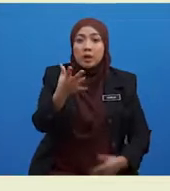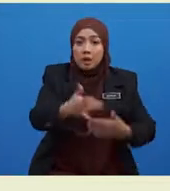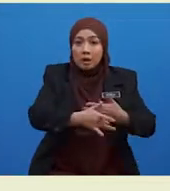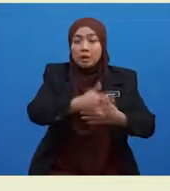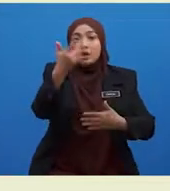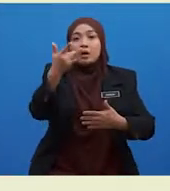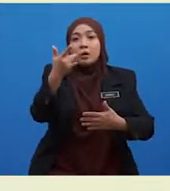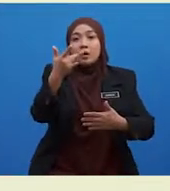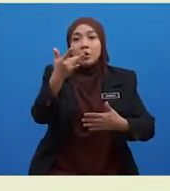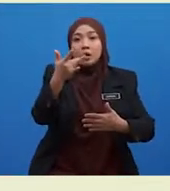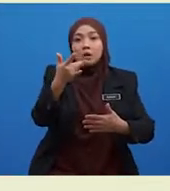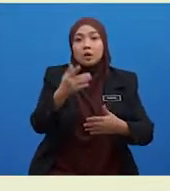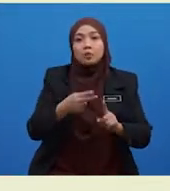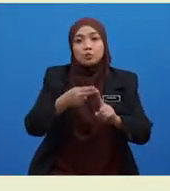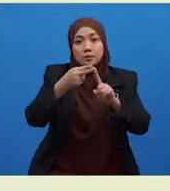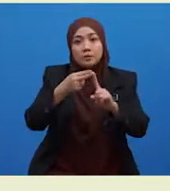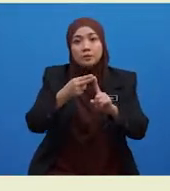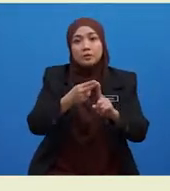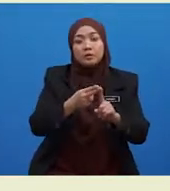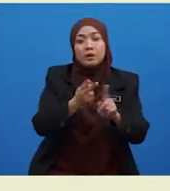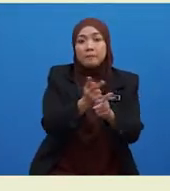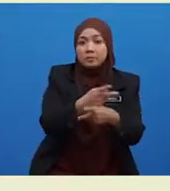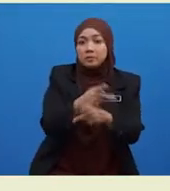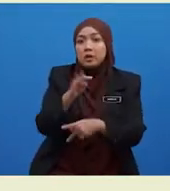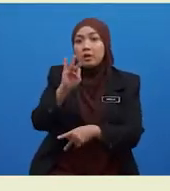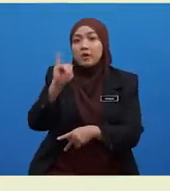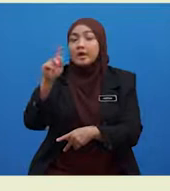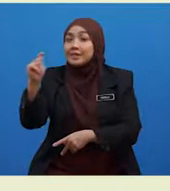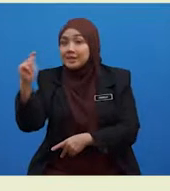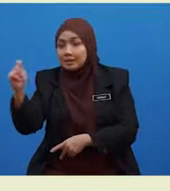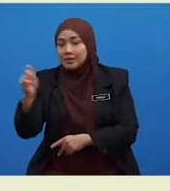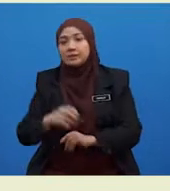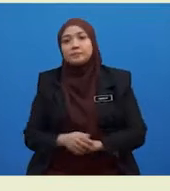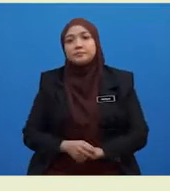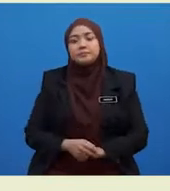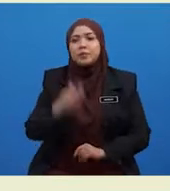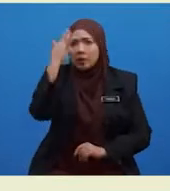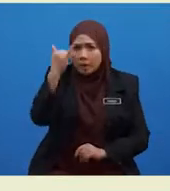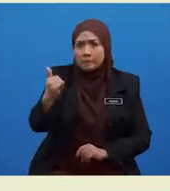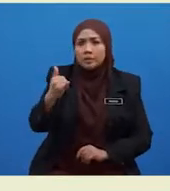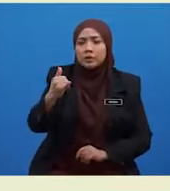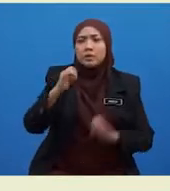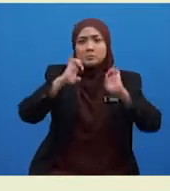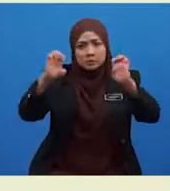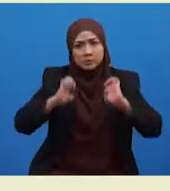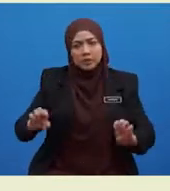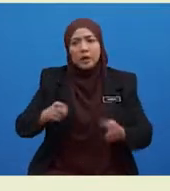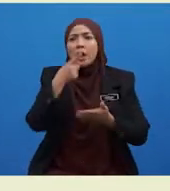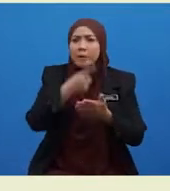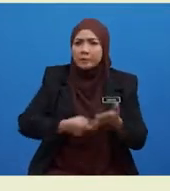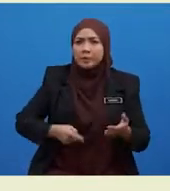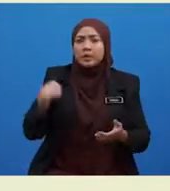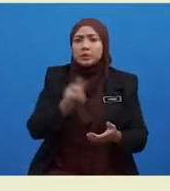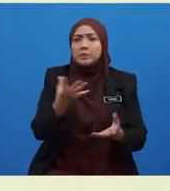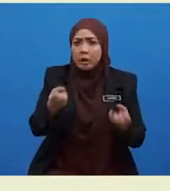Ingatlah bahawa penting untuk mengetahui mengapa anda bersenam dan apa yang anda ingin capai